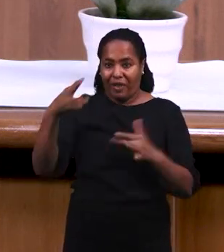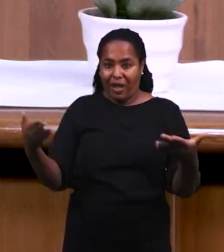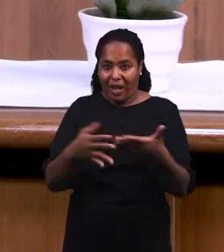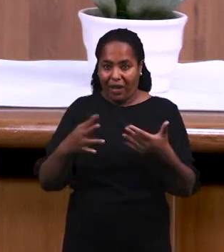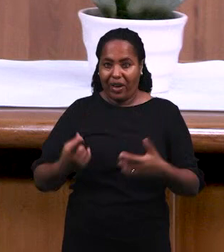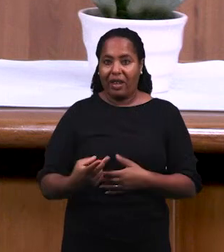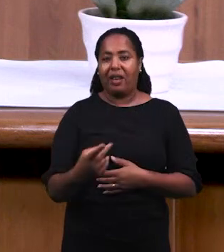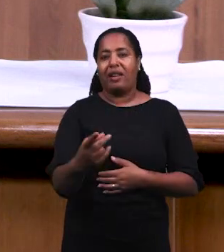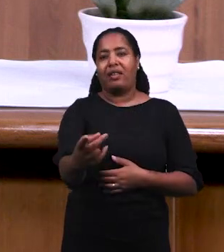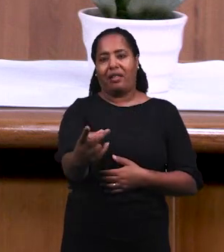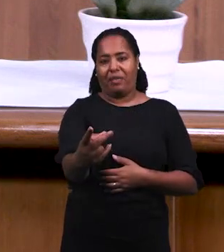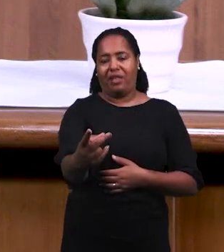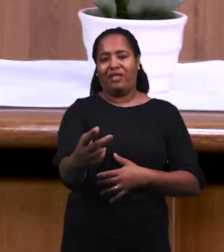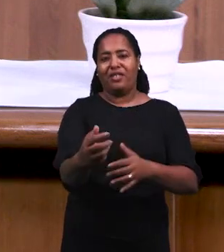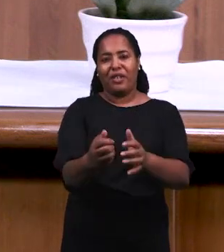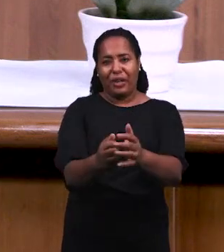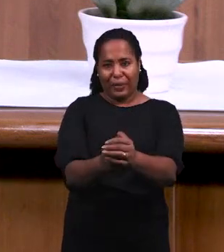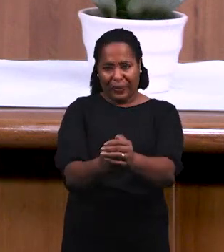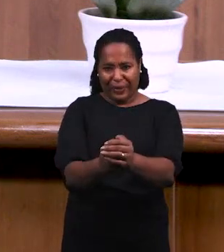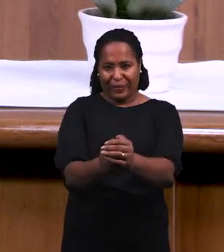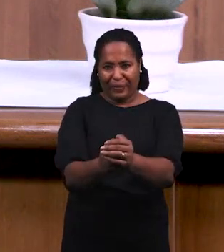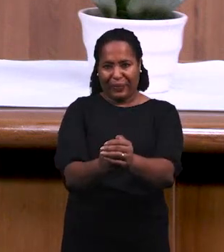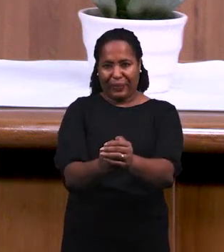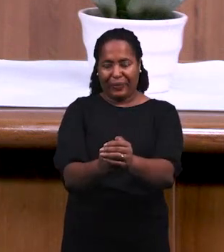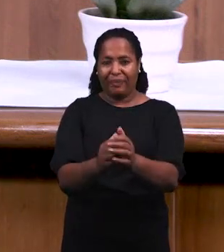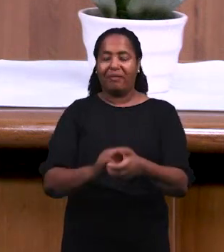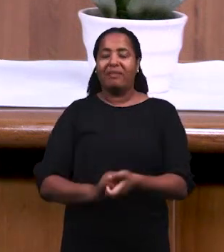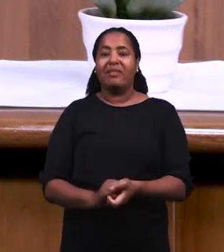Божьем, сейчас и вовеки. Аминь.